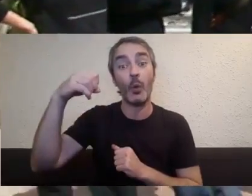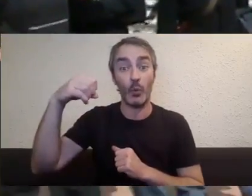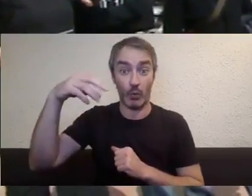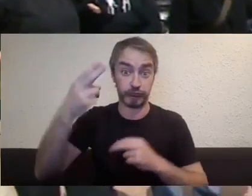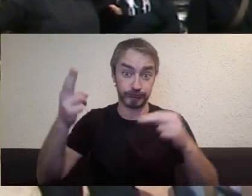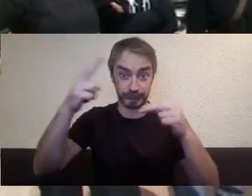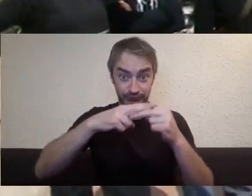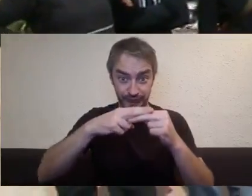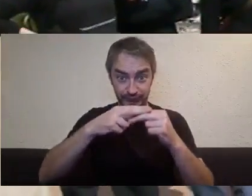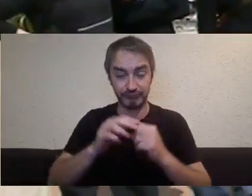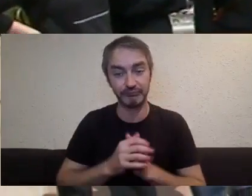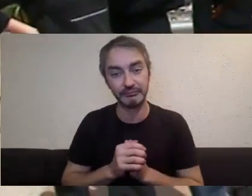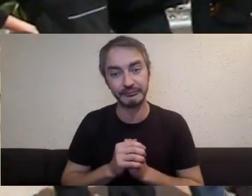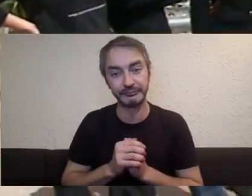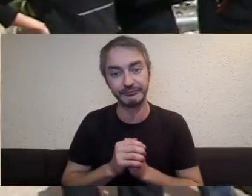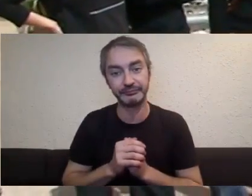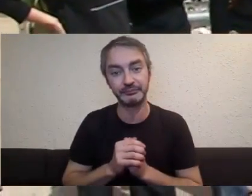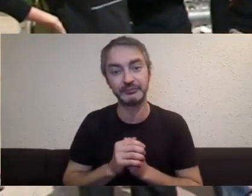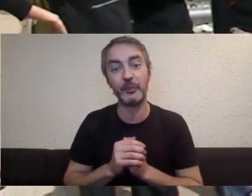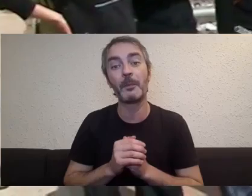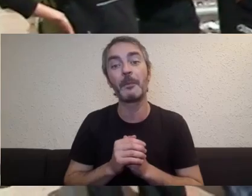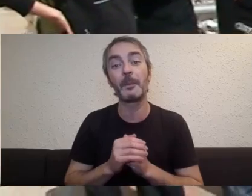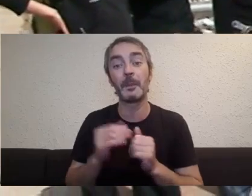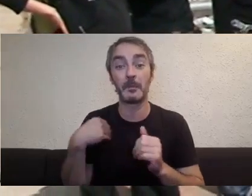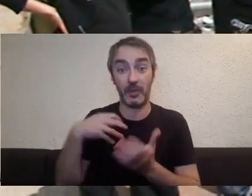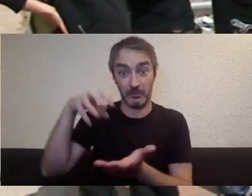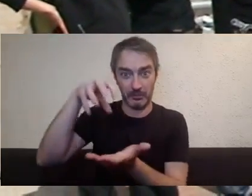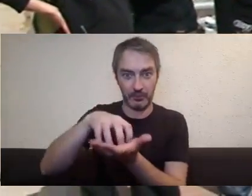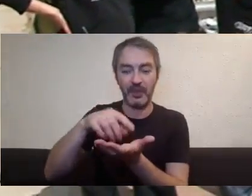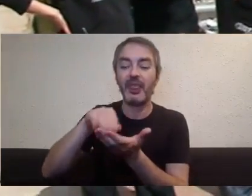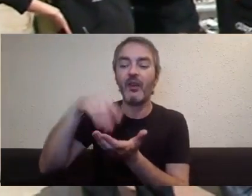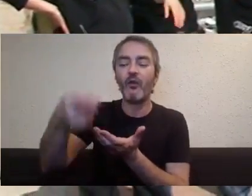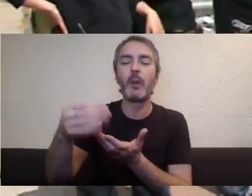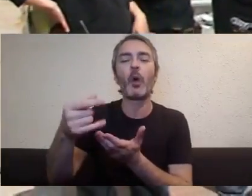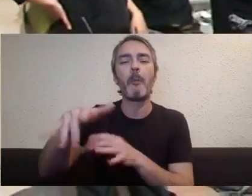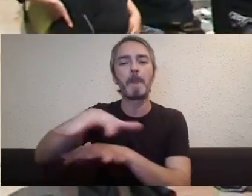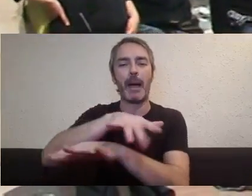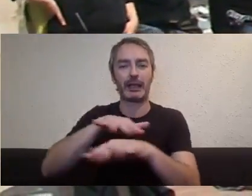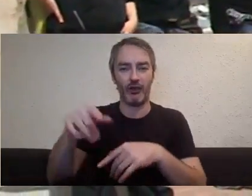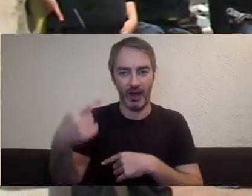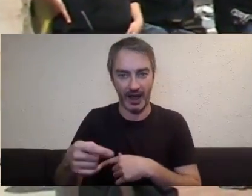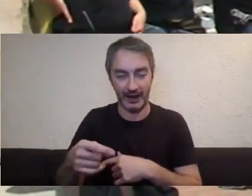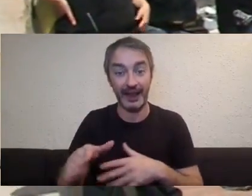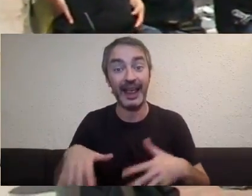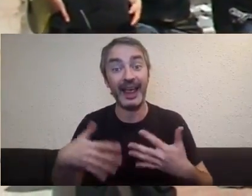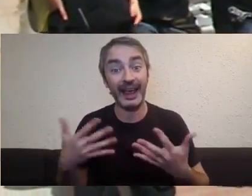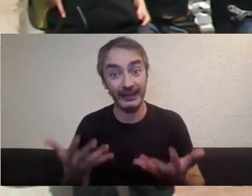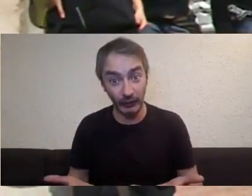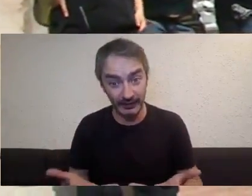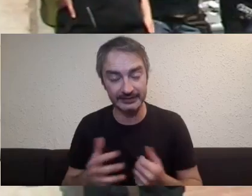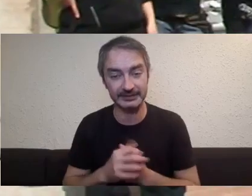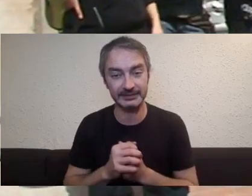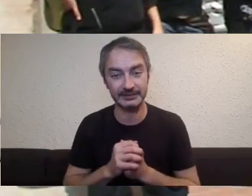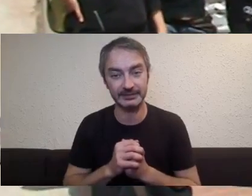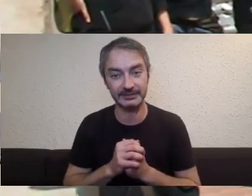que estava bastant utilitzada i que estava adjacent a la casa. No? Llavors la casa era el Tajo i al costat era el Cortijo perquè tenia així un